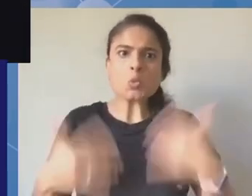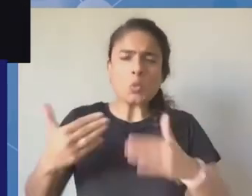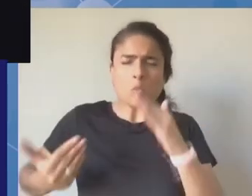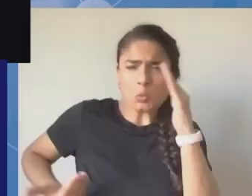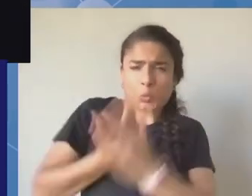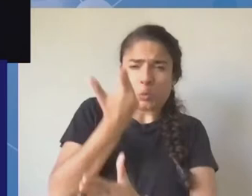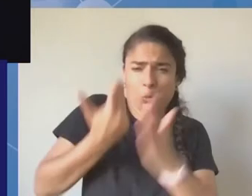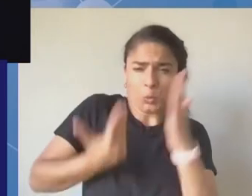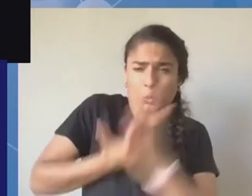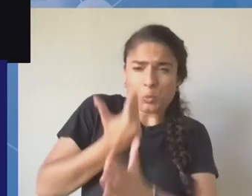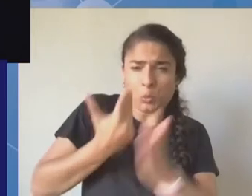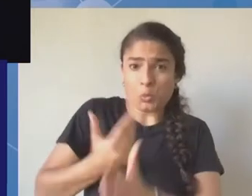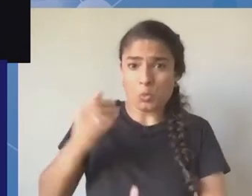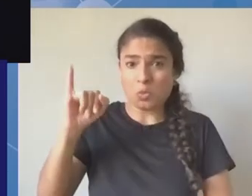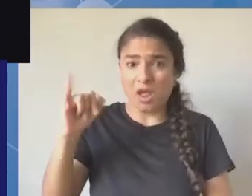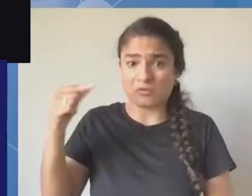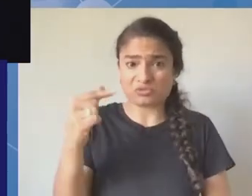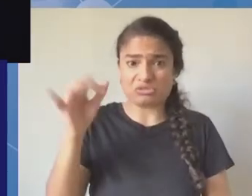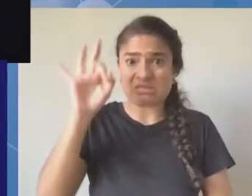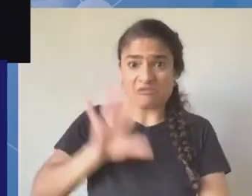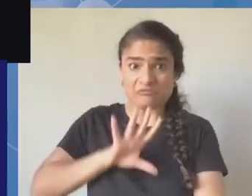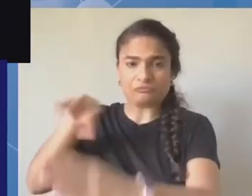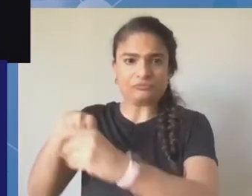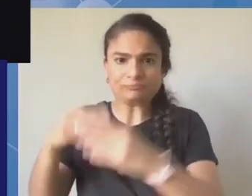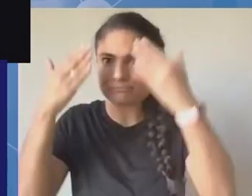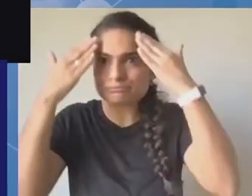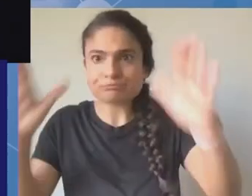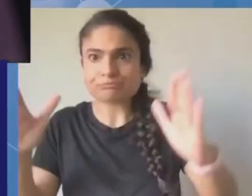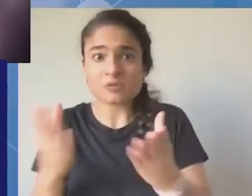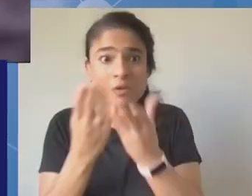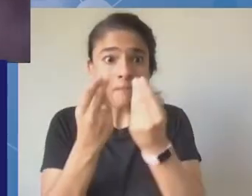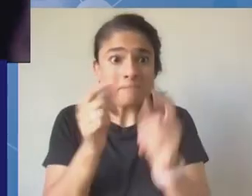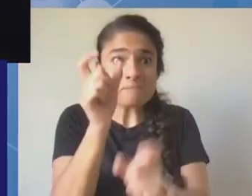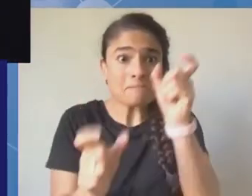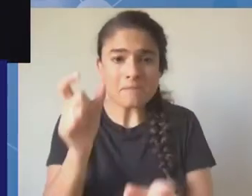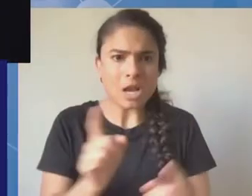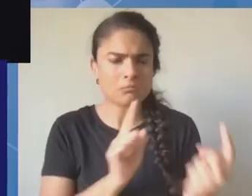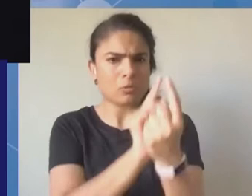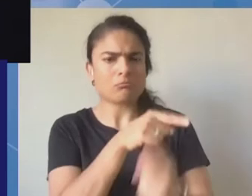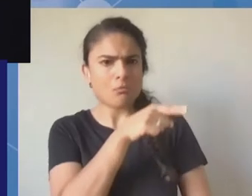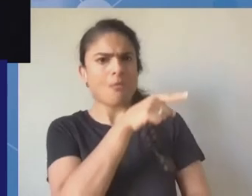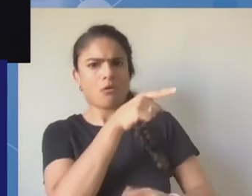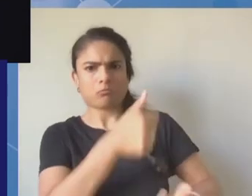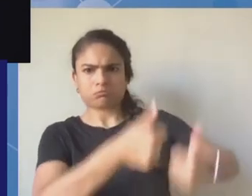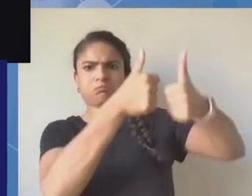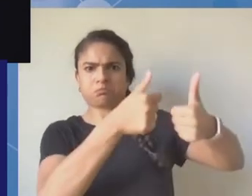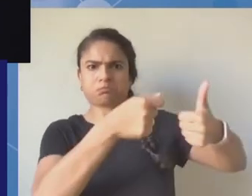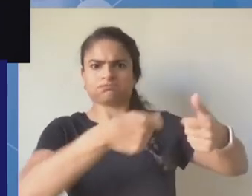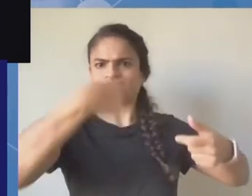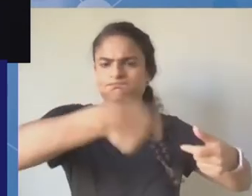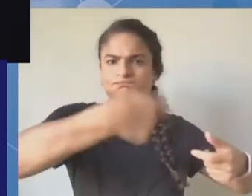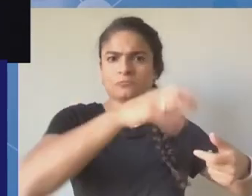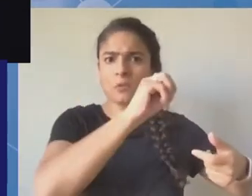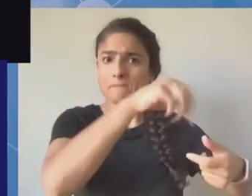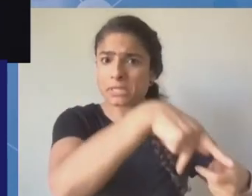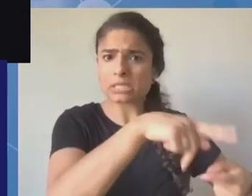我们当中也有一些人是第一次参加了这个活动， 有些是在场的，有些是